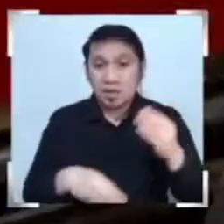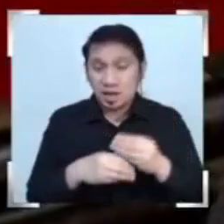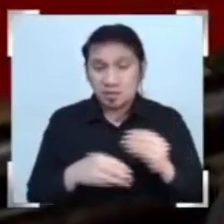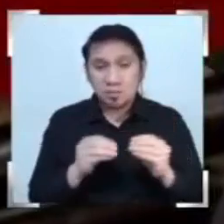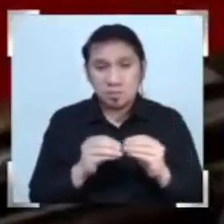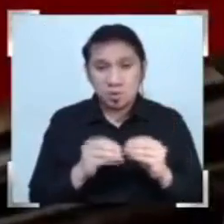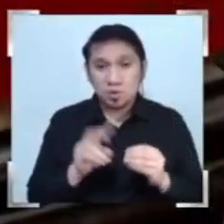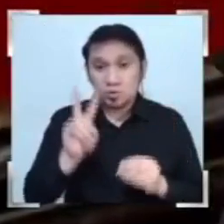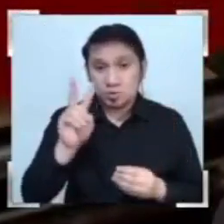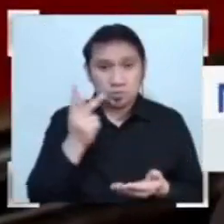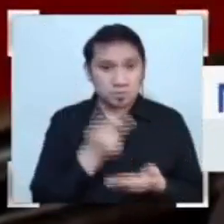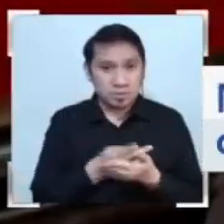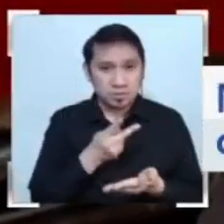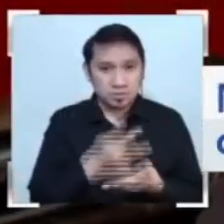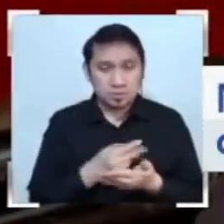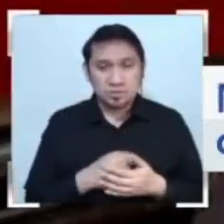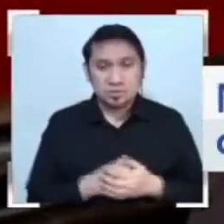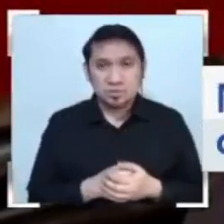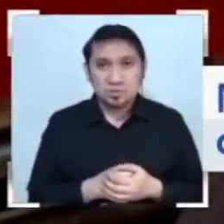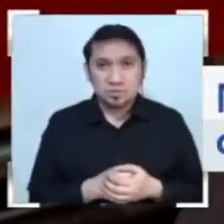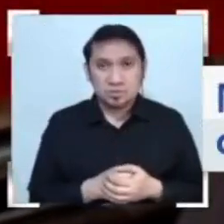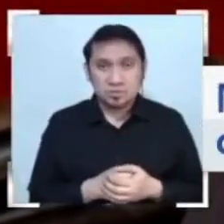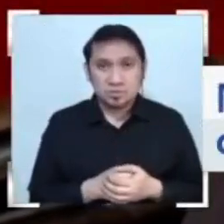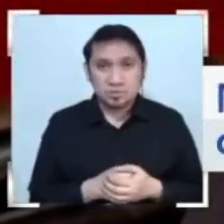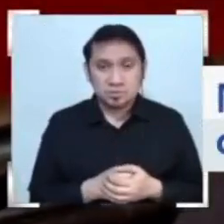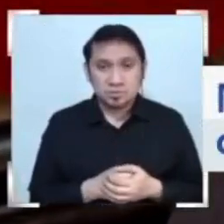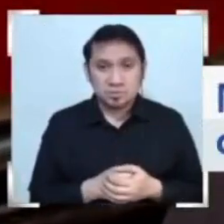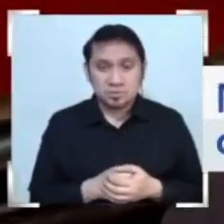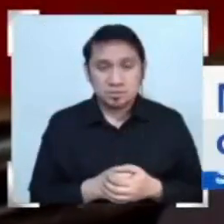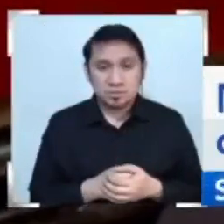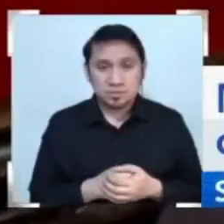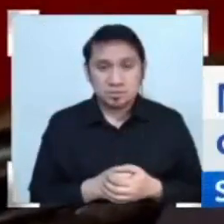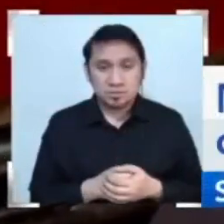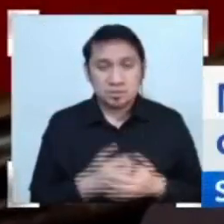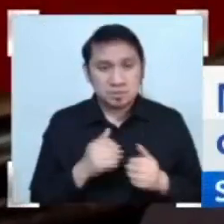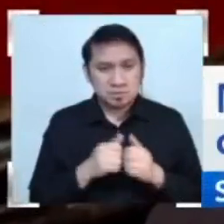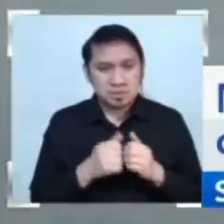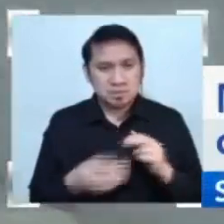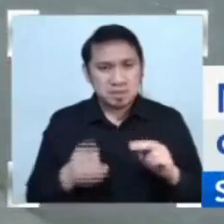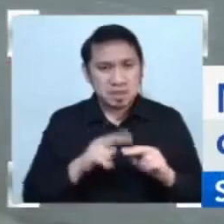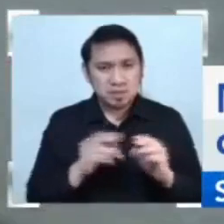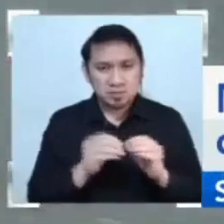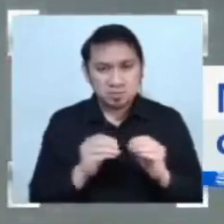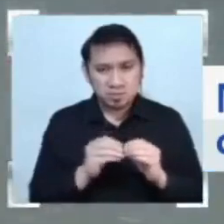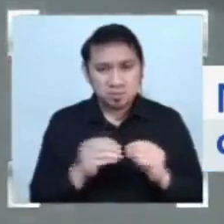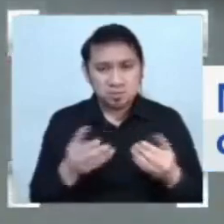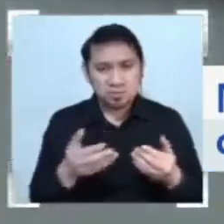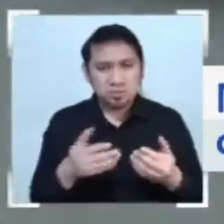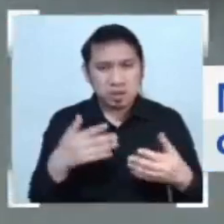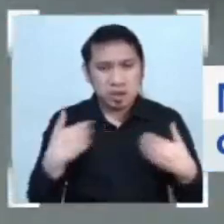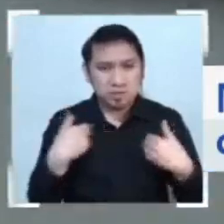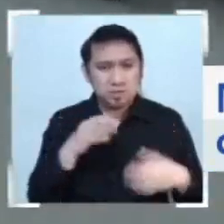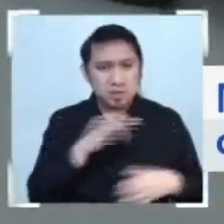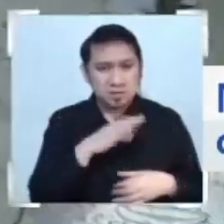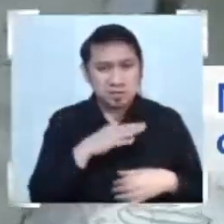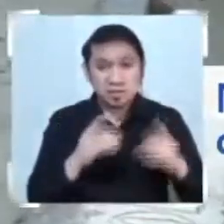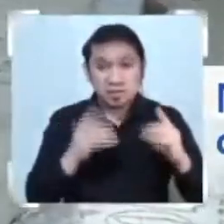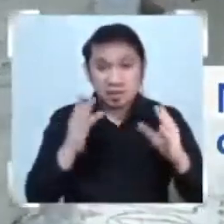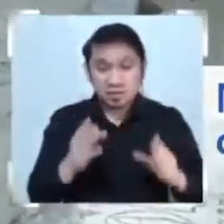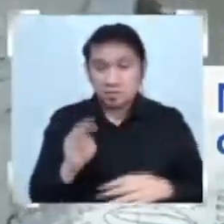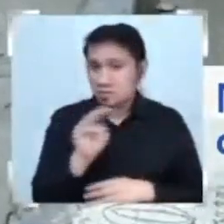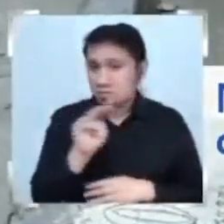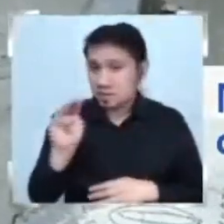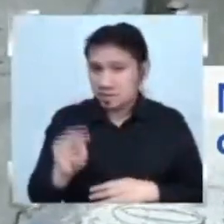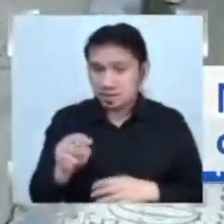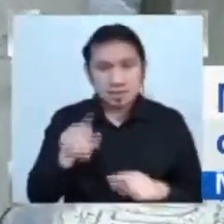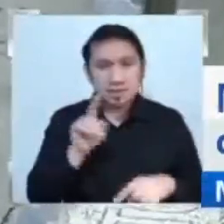2 piso. Dapat medyo itaas pa ang konti para naman makabayo pa yung mga driver kagaya namin. Sa Maynila, hindi makapagtaas ng